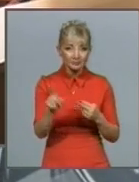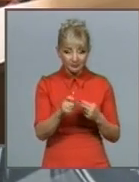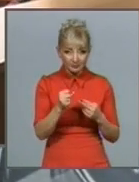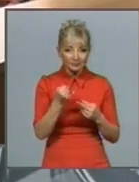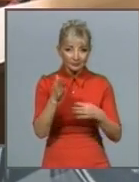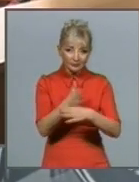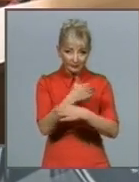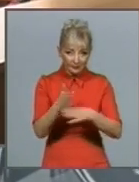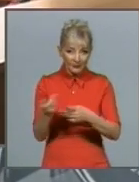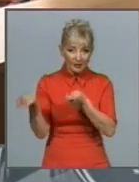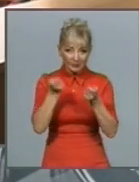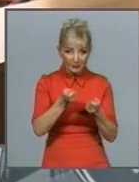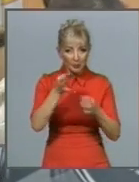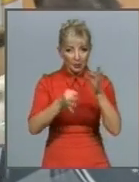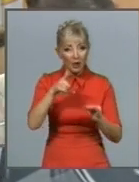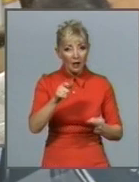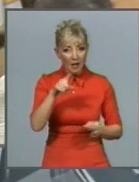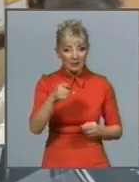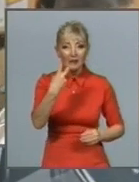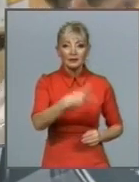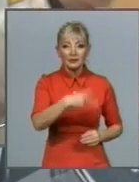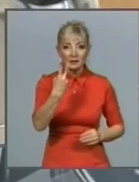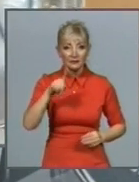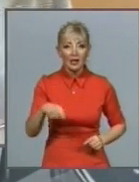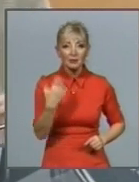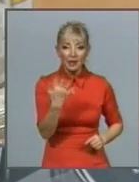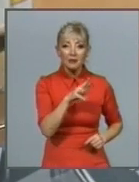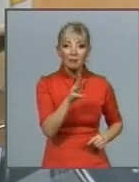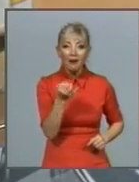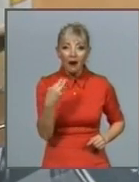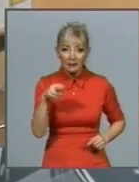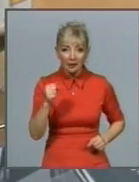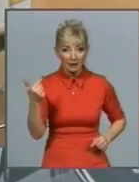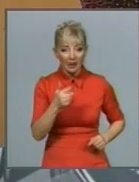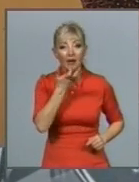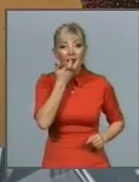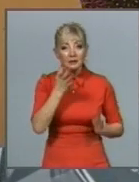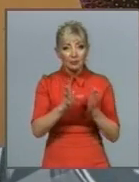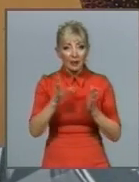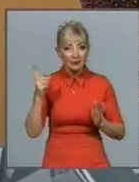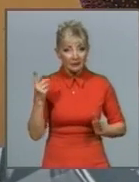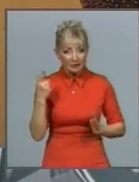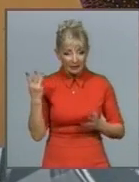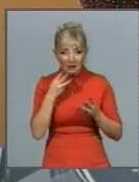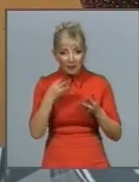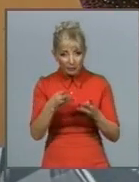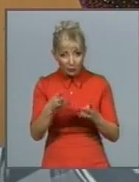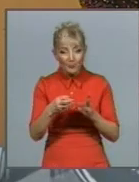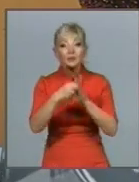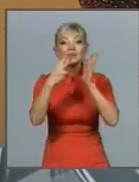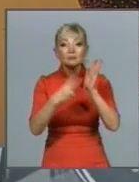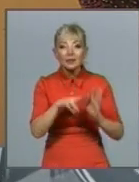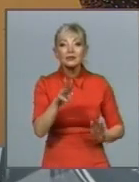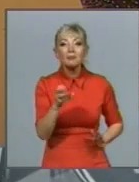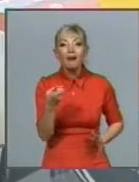і розподіл природного газу – 22,5 мільярди гривень, за теплоенергію і гарячу воду – майже 17